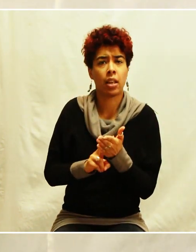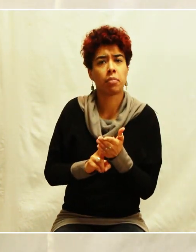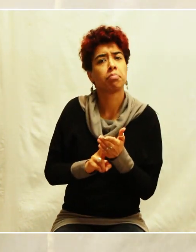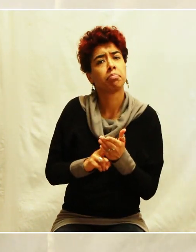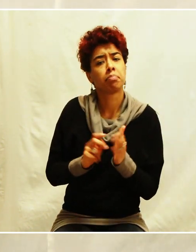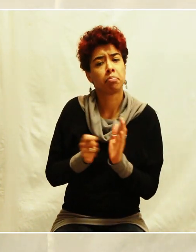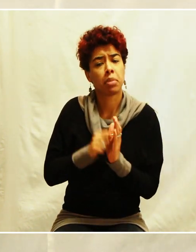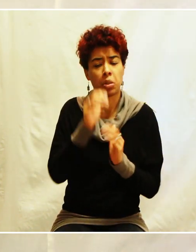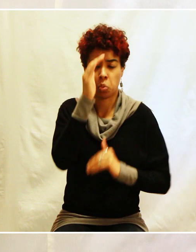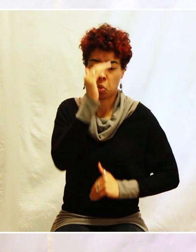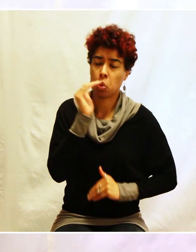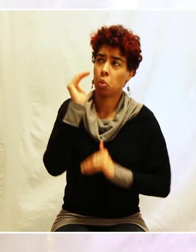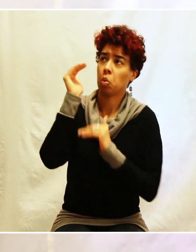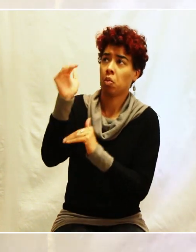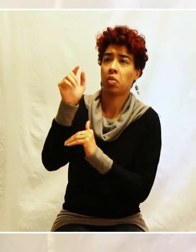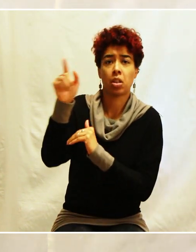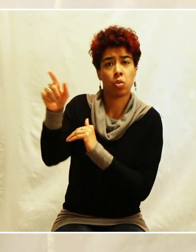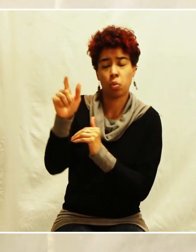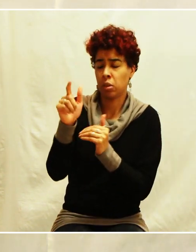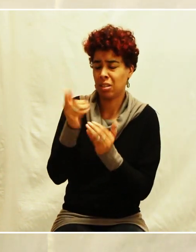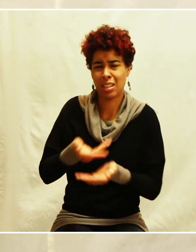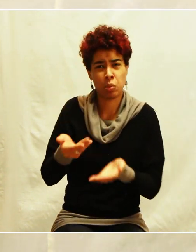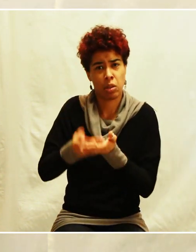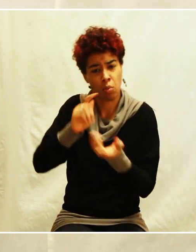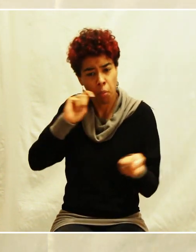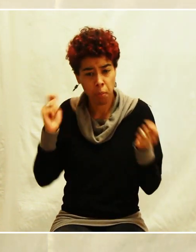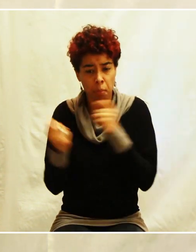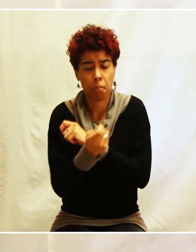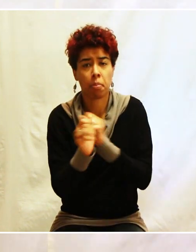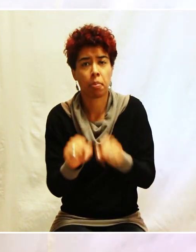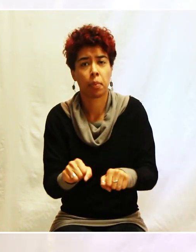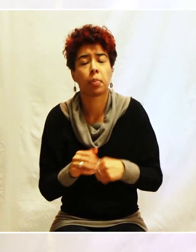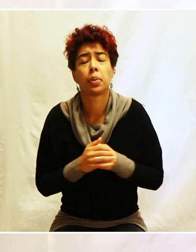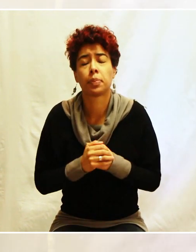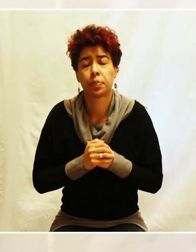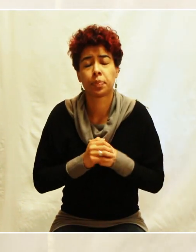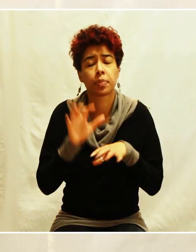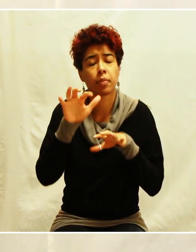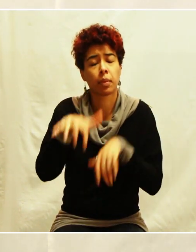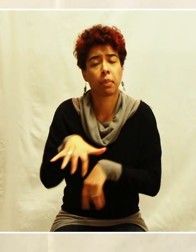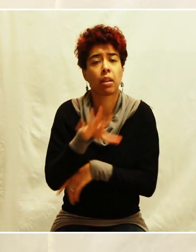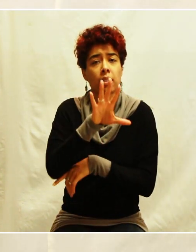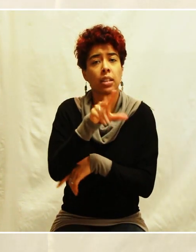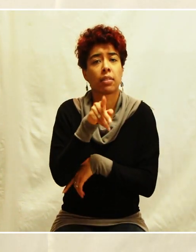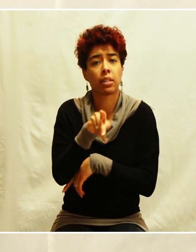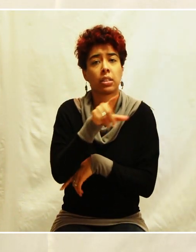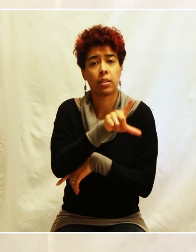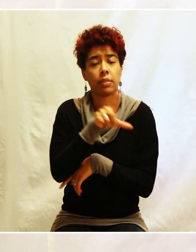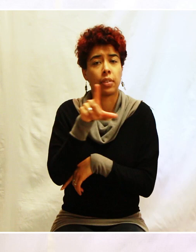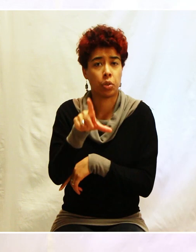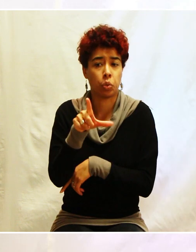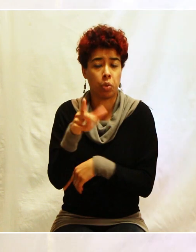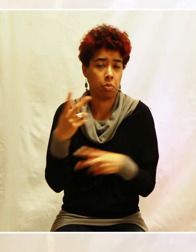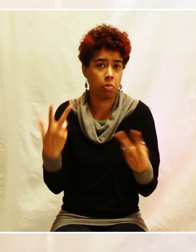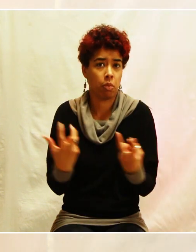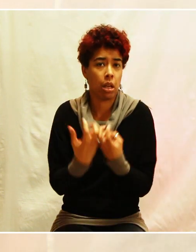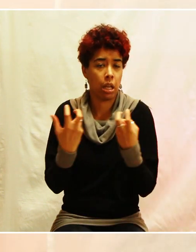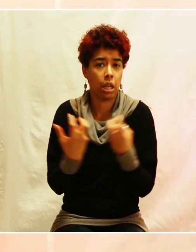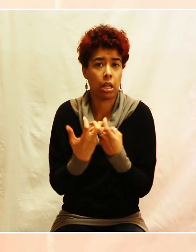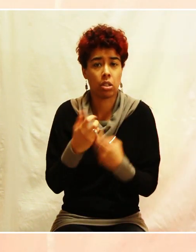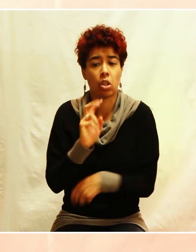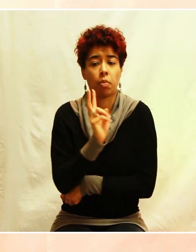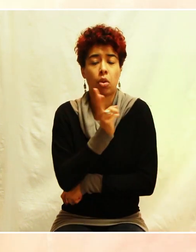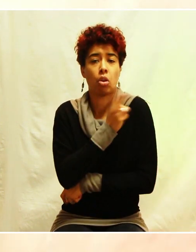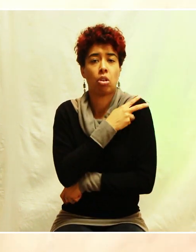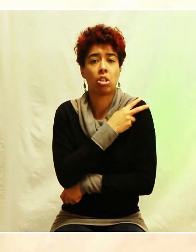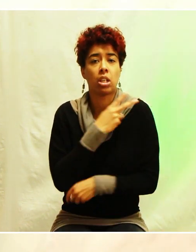en lui, il est capable d'inverser toutes les situations. Marc 5, 22 nous donne l'exemple d'un chef